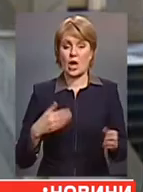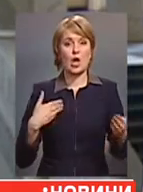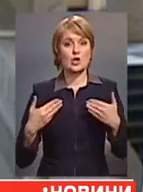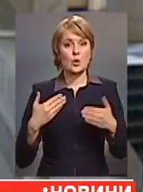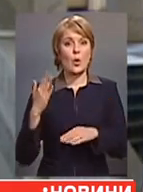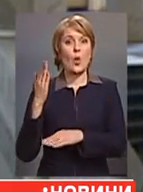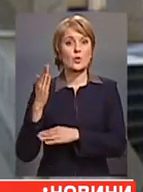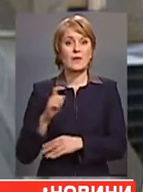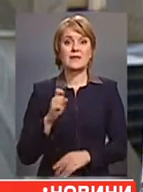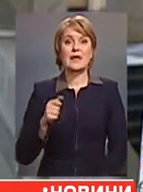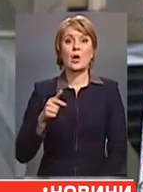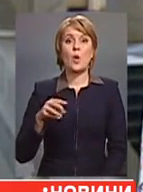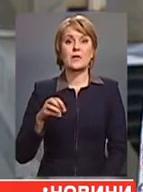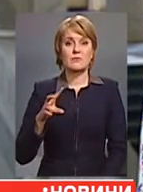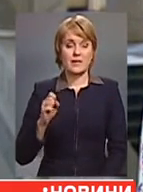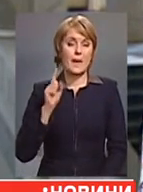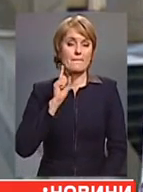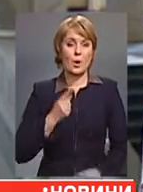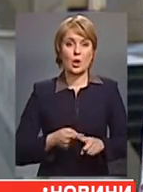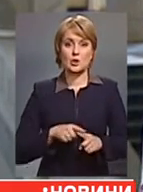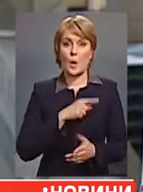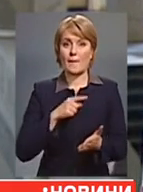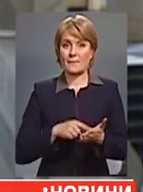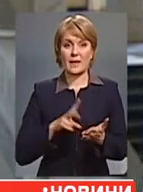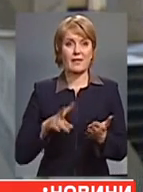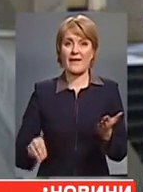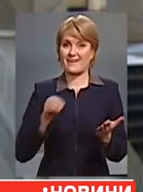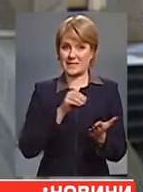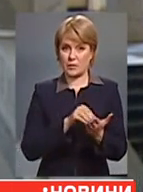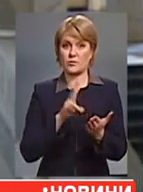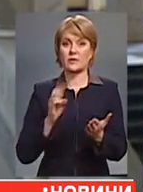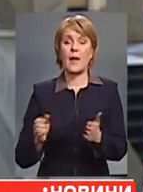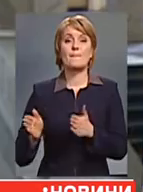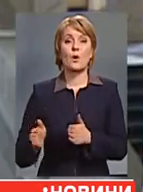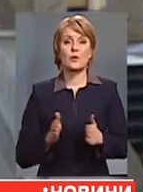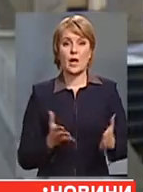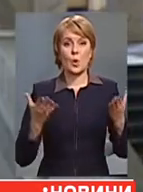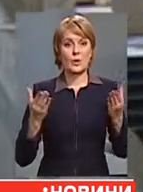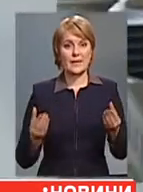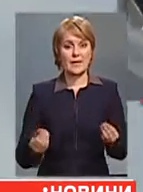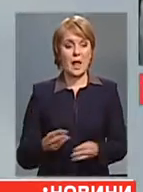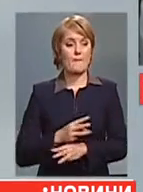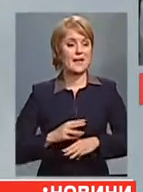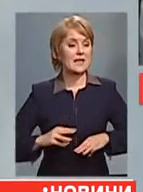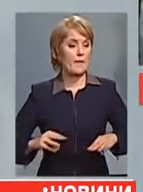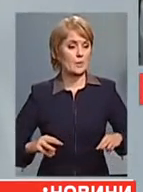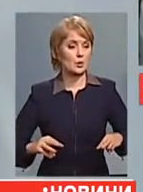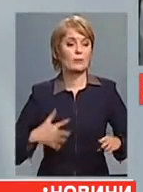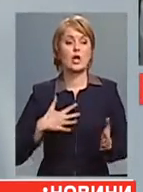кандидатуру Гройсмана, поки що цього питання не виставлено на порядок денний парламенту.